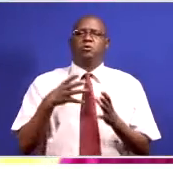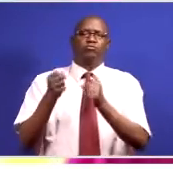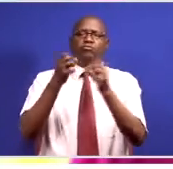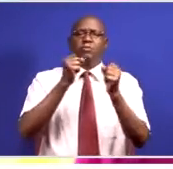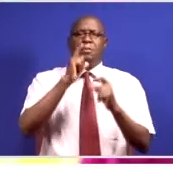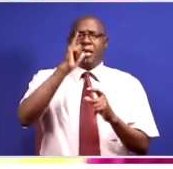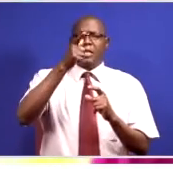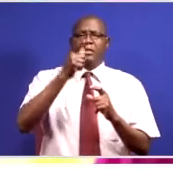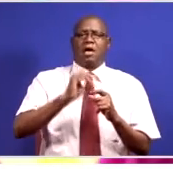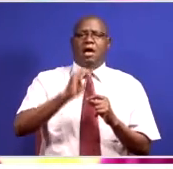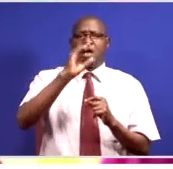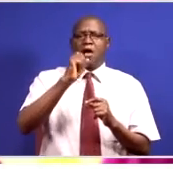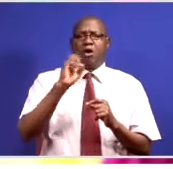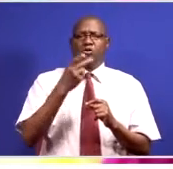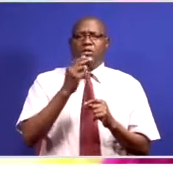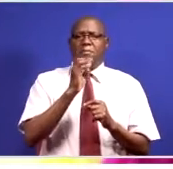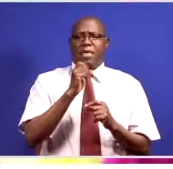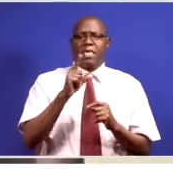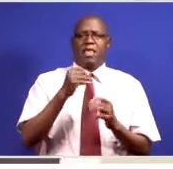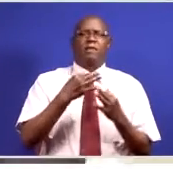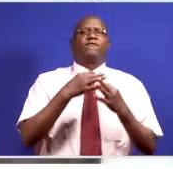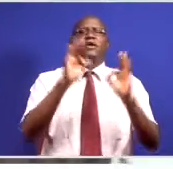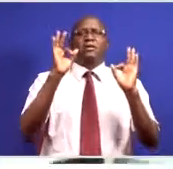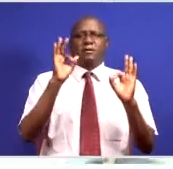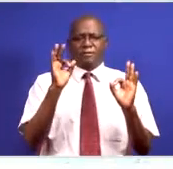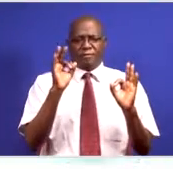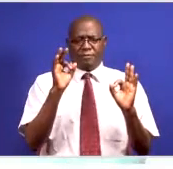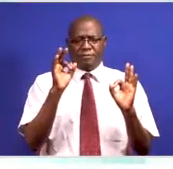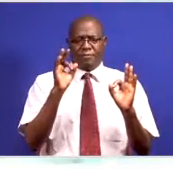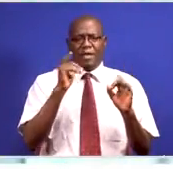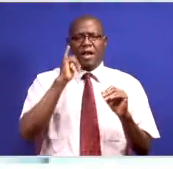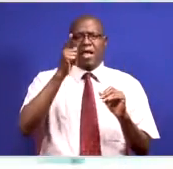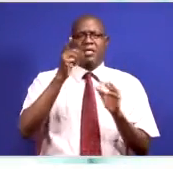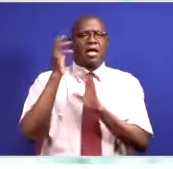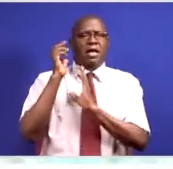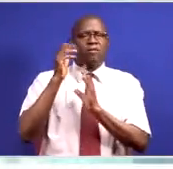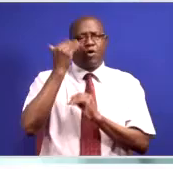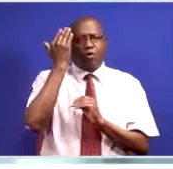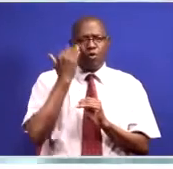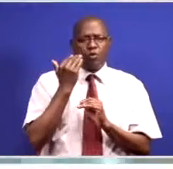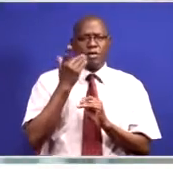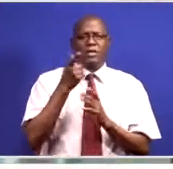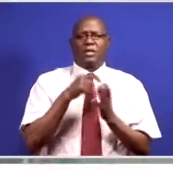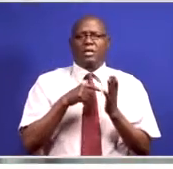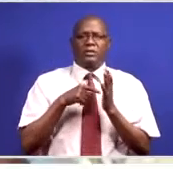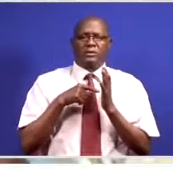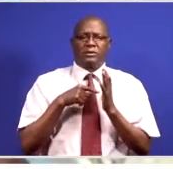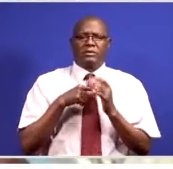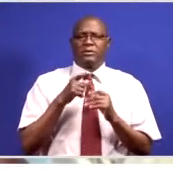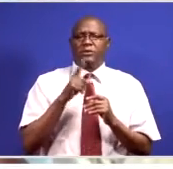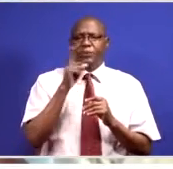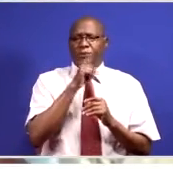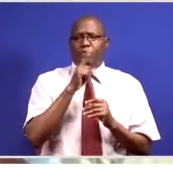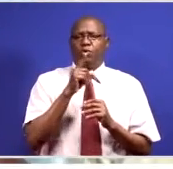on cash bail. Later, the culprit were rearrested and arraigned in a Kilifi court after they persisted with threatening the man.